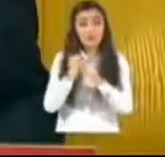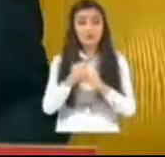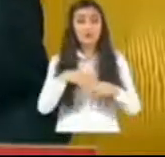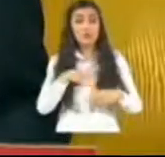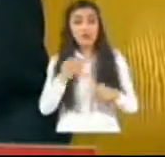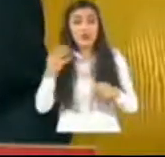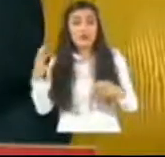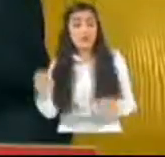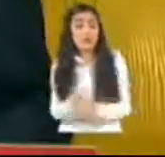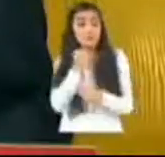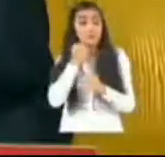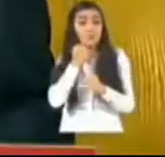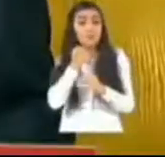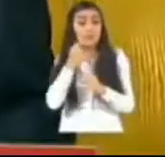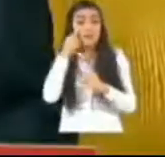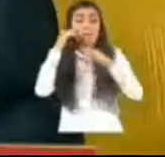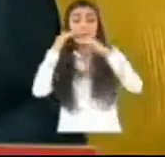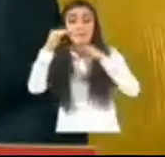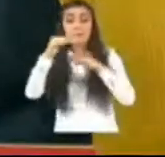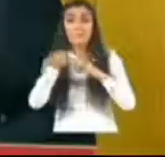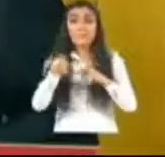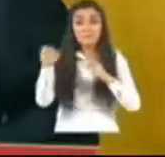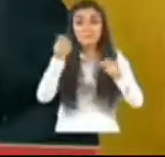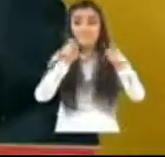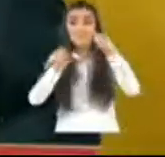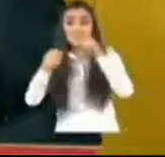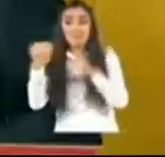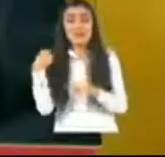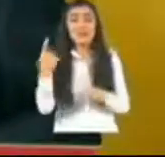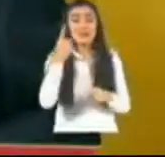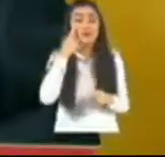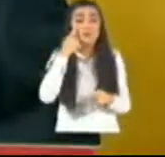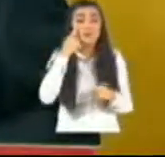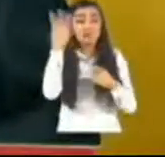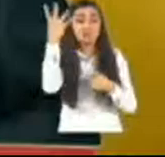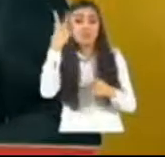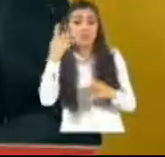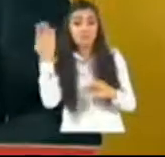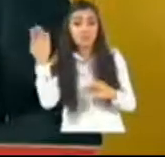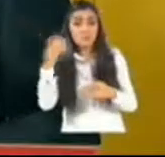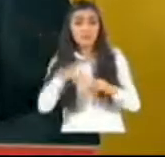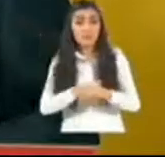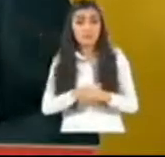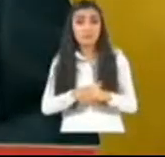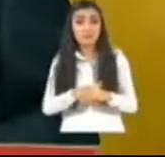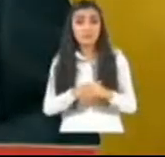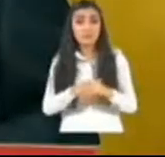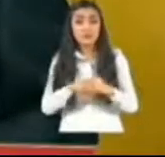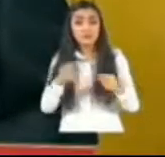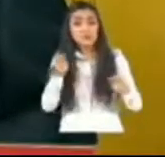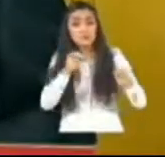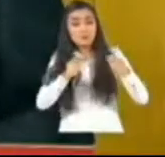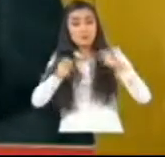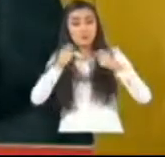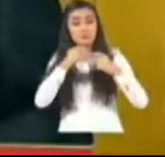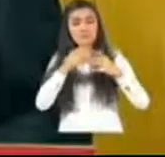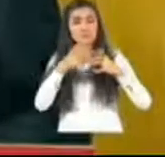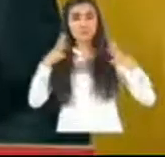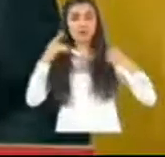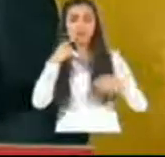kurtulmalı, millet tarafından inşa edilen yeni hükümet sistemiyle kuruluş ruhunu